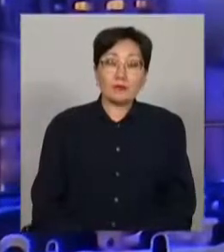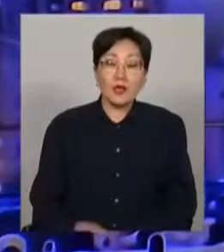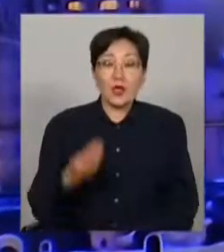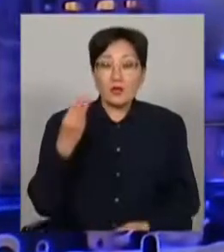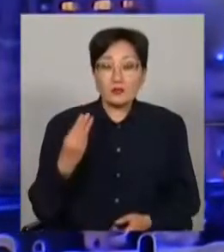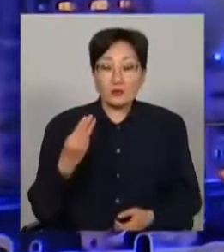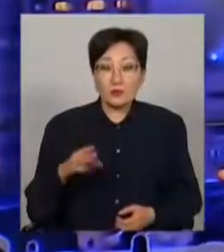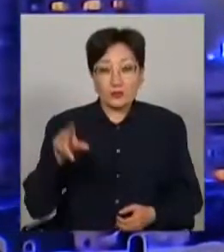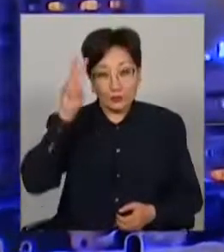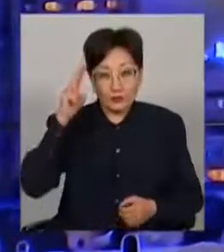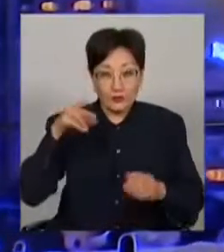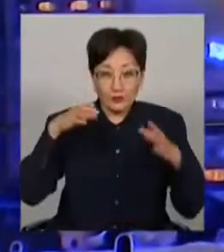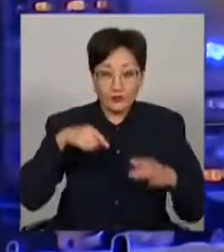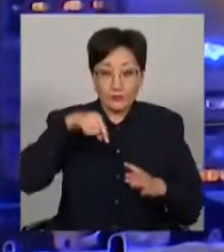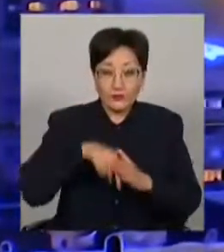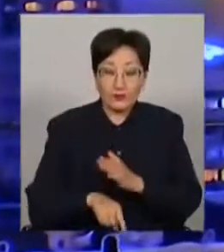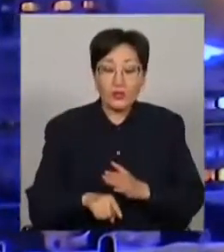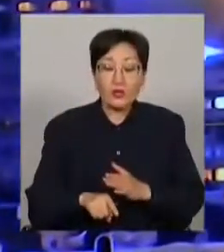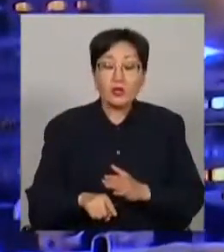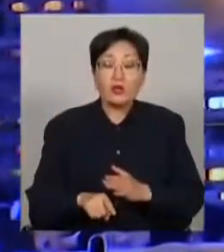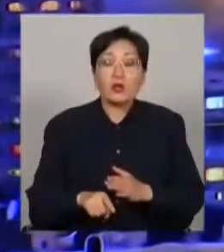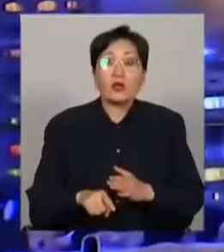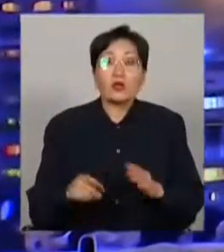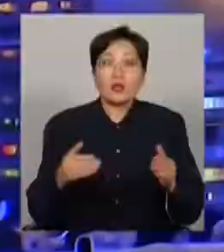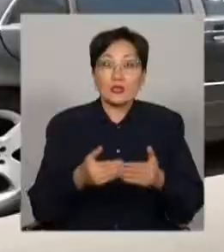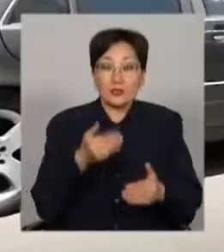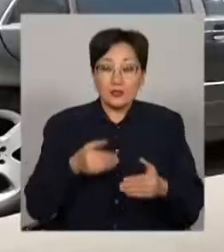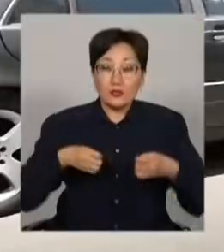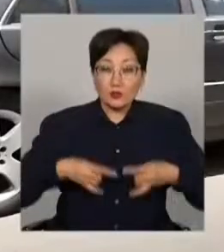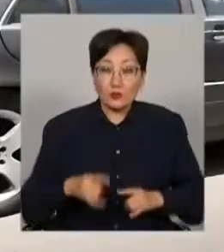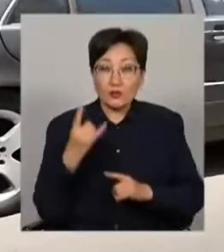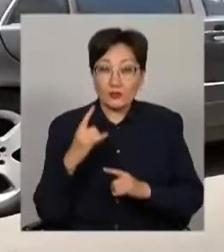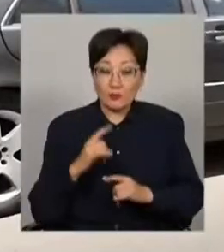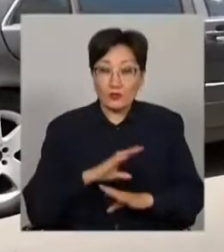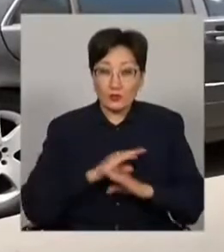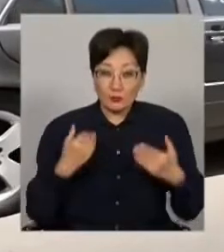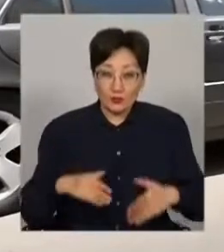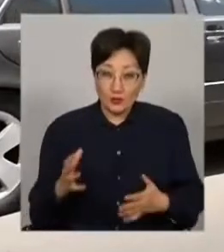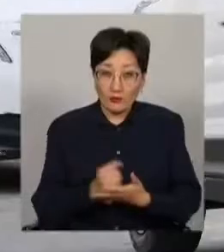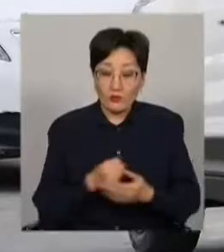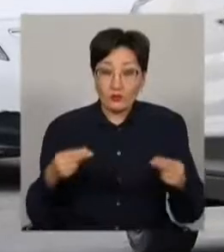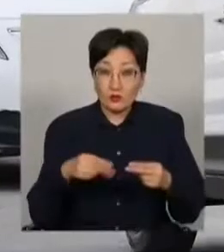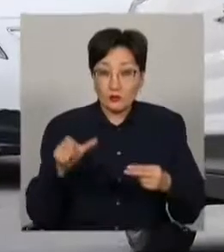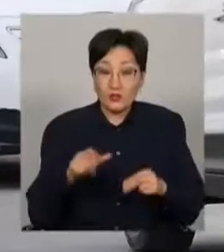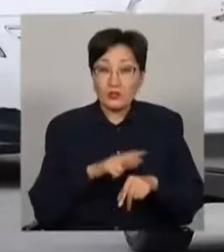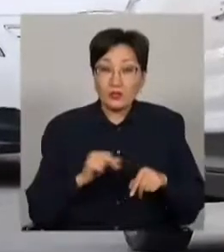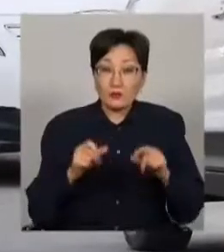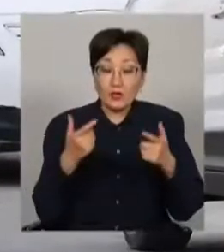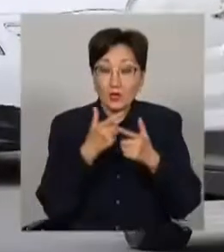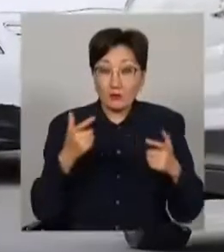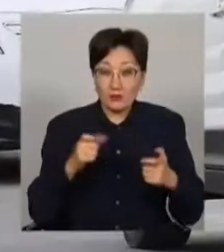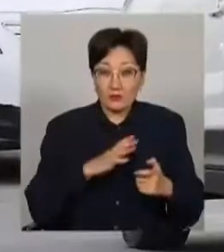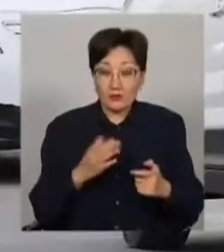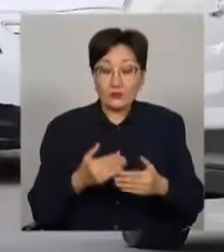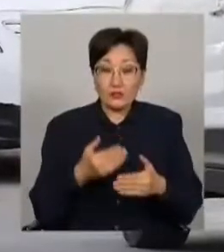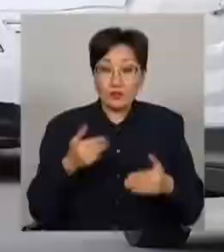Ақтауда кәріз құдығынан шала туған нәрестенің денесі табылды. Шақалақтың мәйіті жатқанын көрген куәгерлер полицияға хабарласқан.